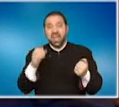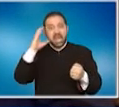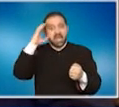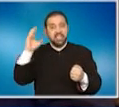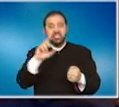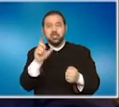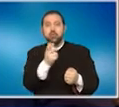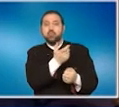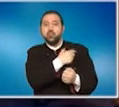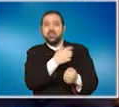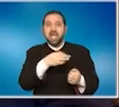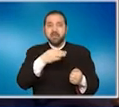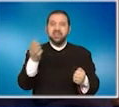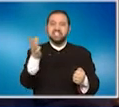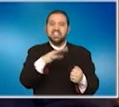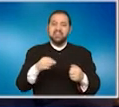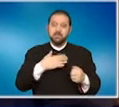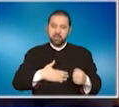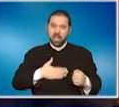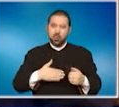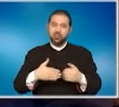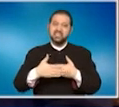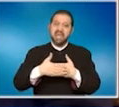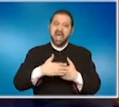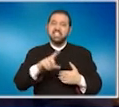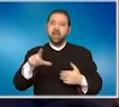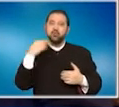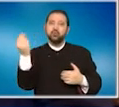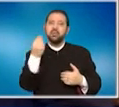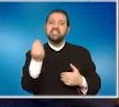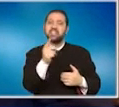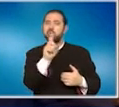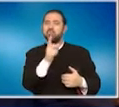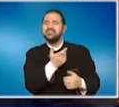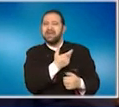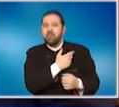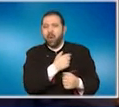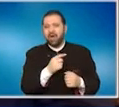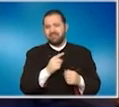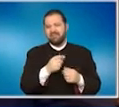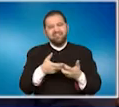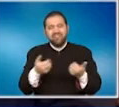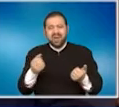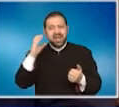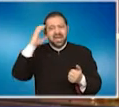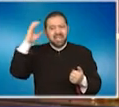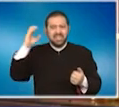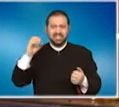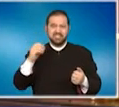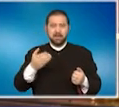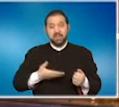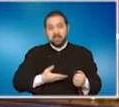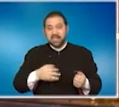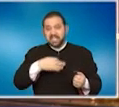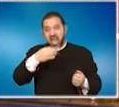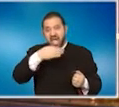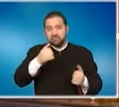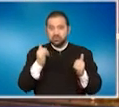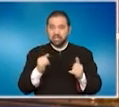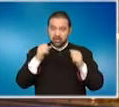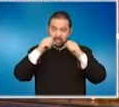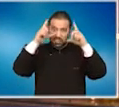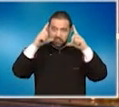fim, cum spune așa, plăcuți înainte lui Dumnezeu. Nu se poate. Nu se poate fără credință. Ne-ați vorbit de aceste minuni și